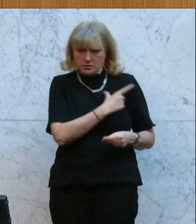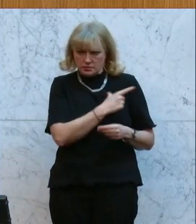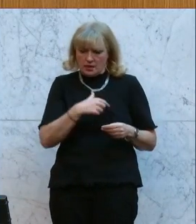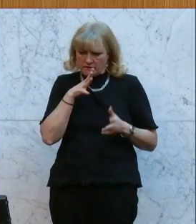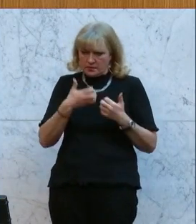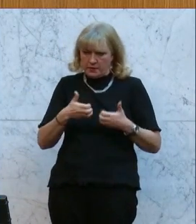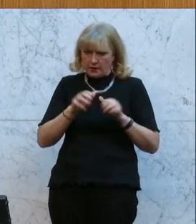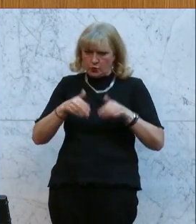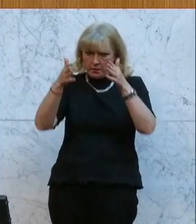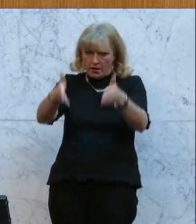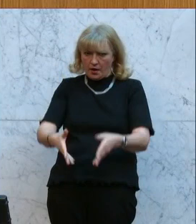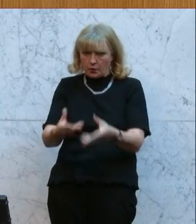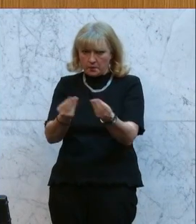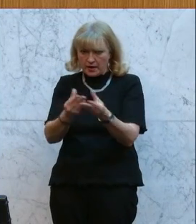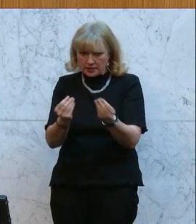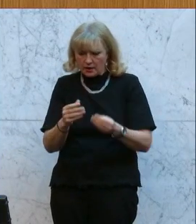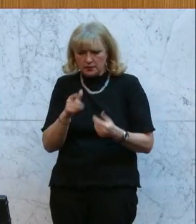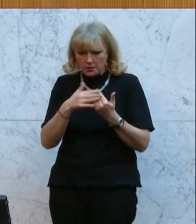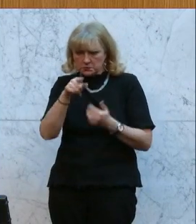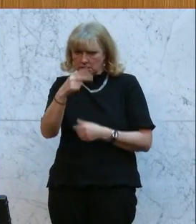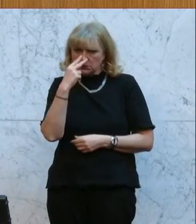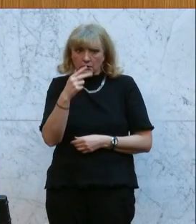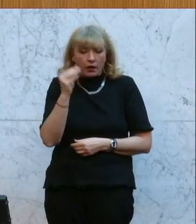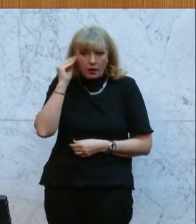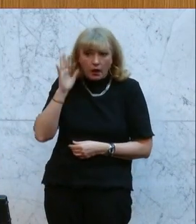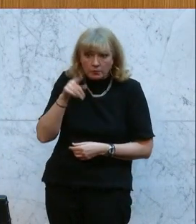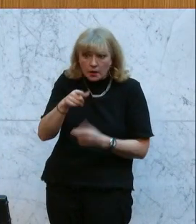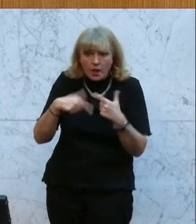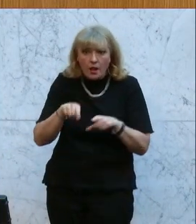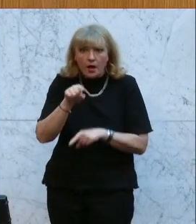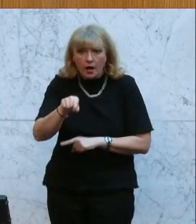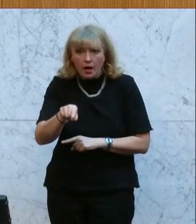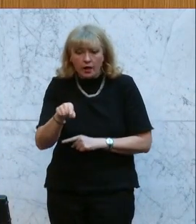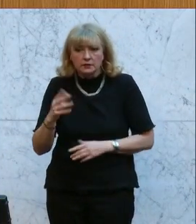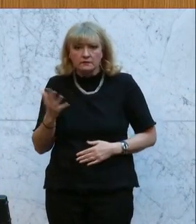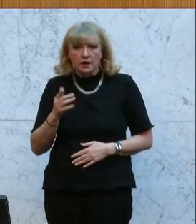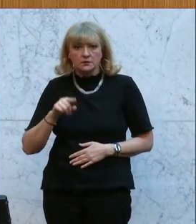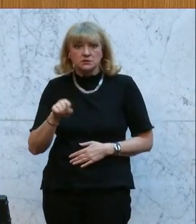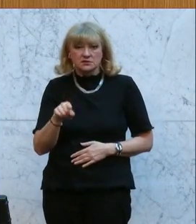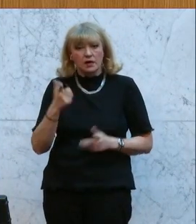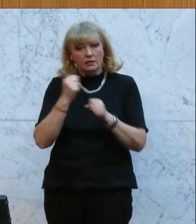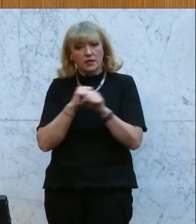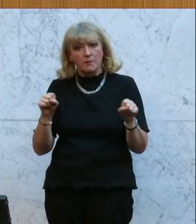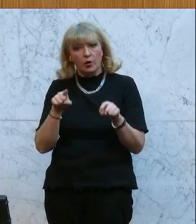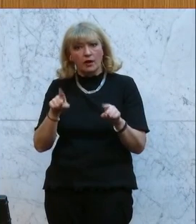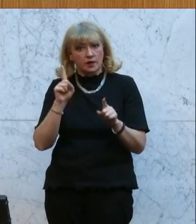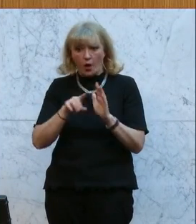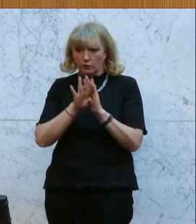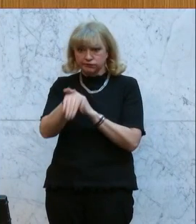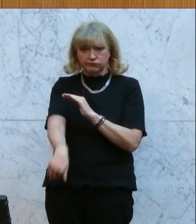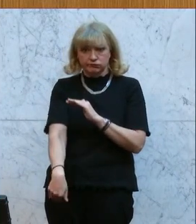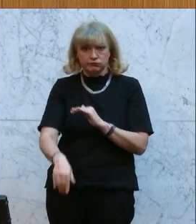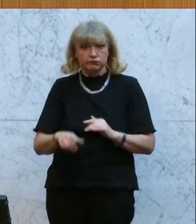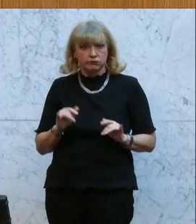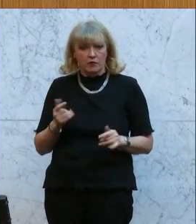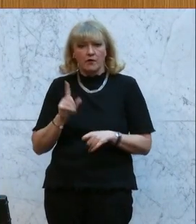werde, wo man aber zum Beispiel sieht, wo man es nicht glauben würde in diesem Land, dass es dort mit der Demokratie auch bergab geht, weil man